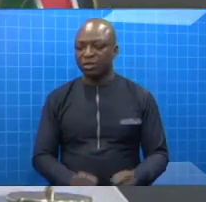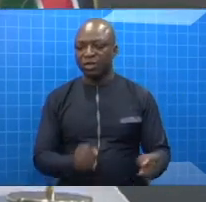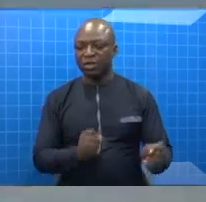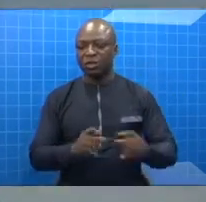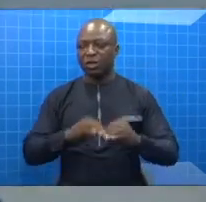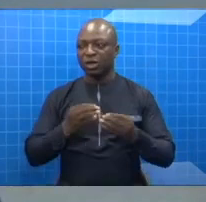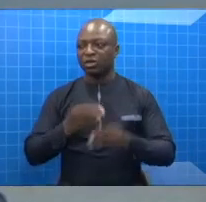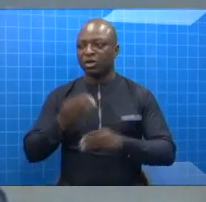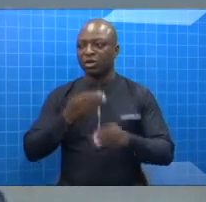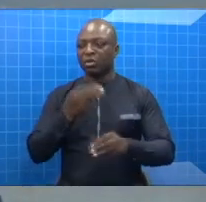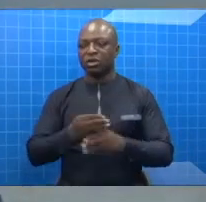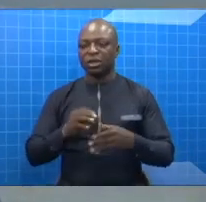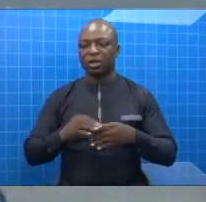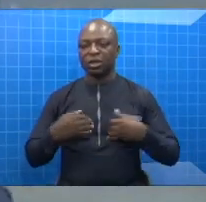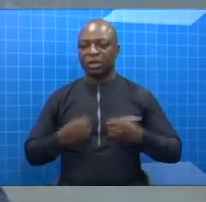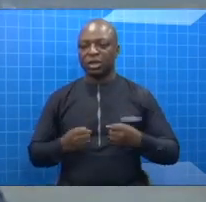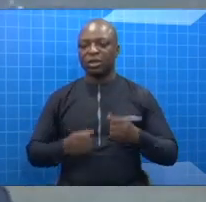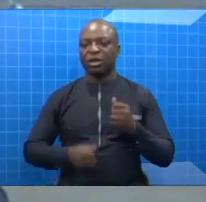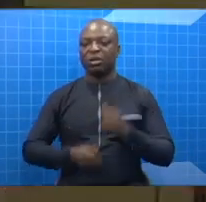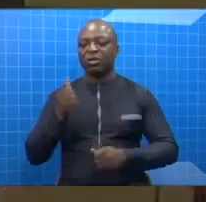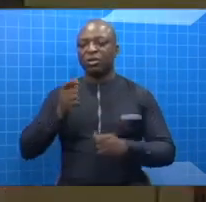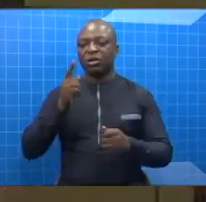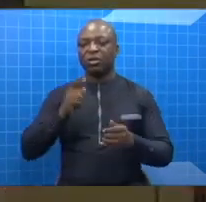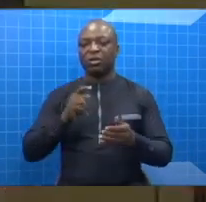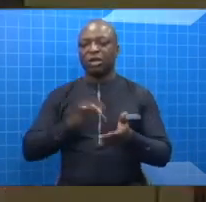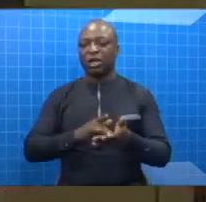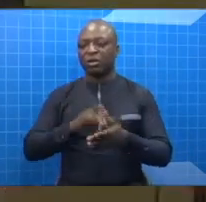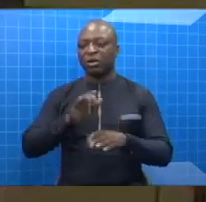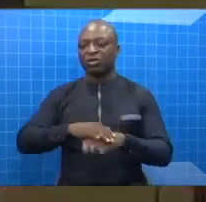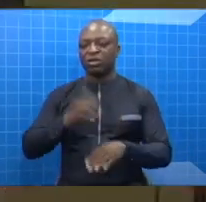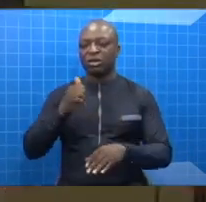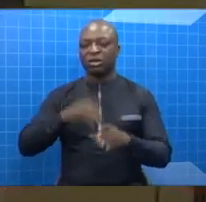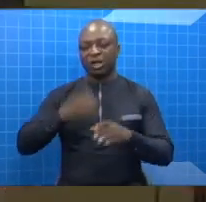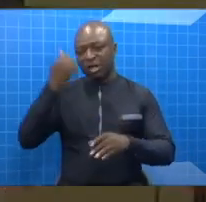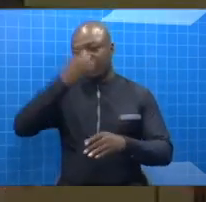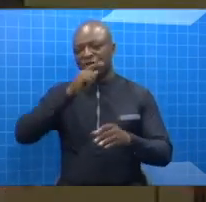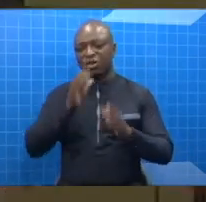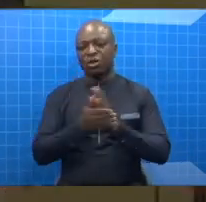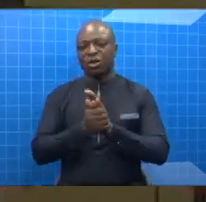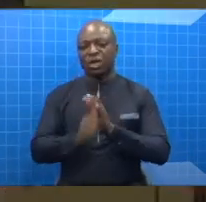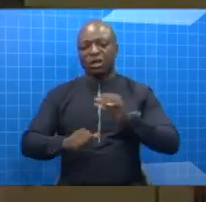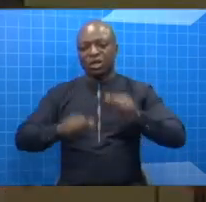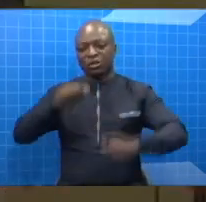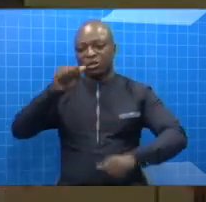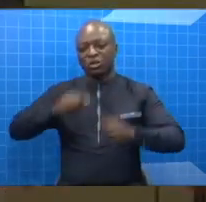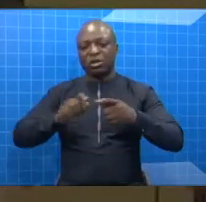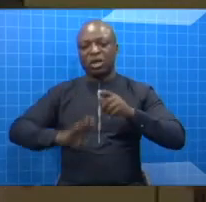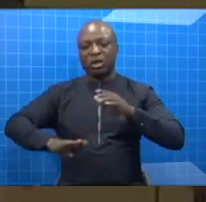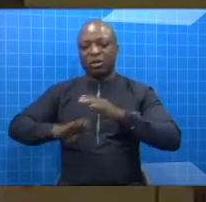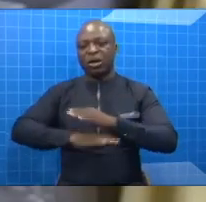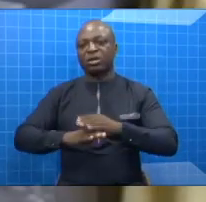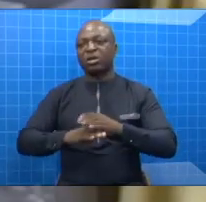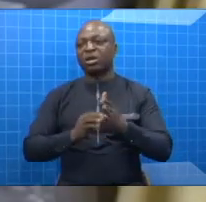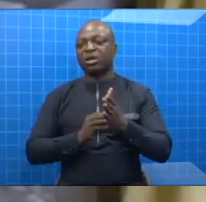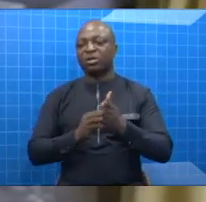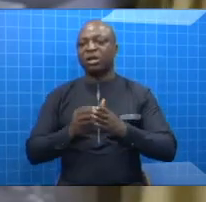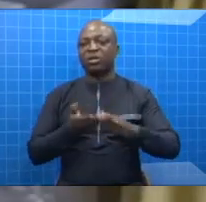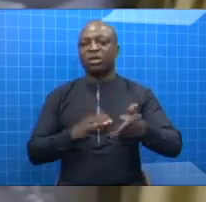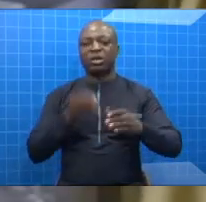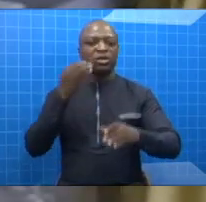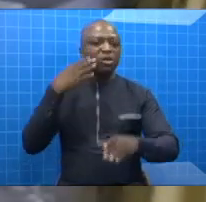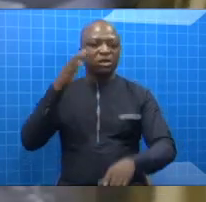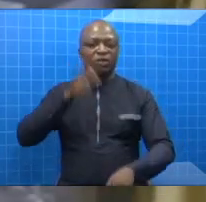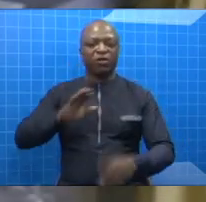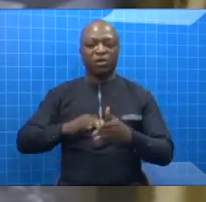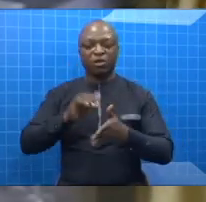l'Organisation mondiale de la santé, plus d'un médicament sur 10 en Afrique sont de qualité douteuse, à la base de milliers de décès chez les enfants de moins de